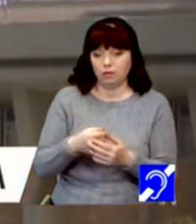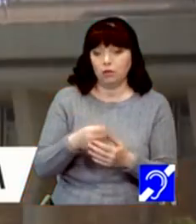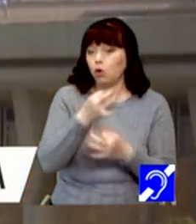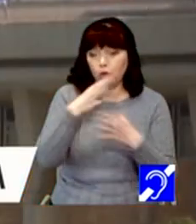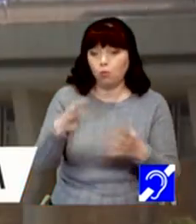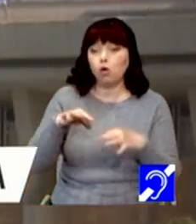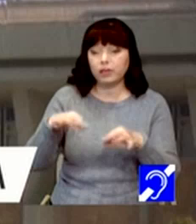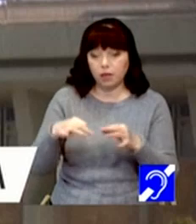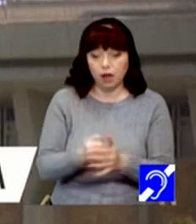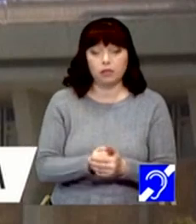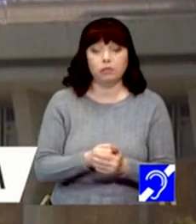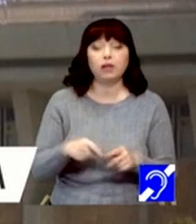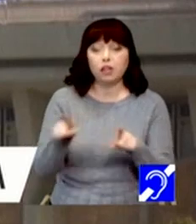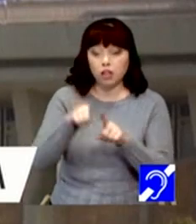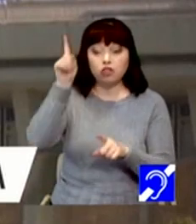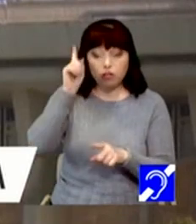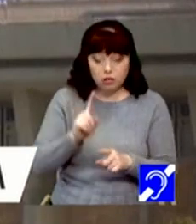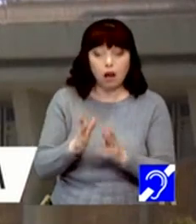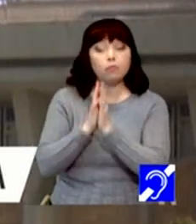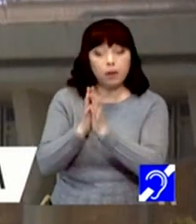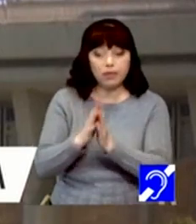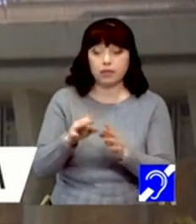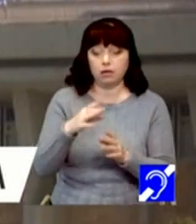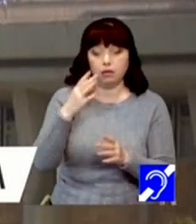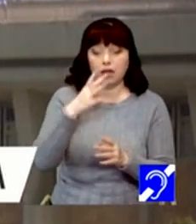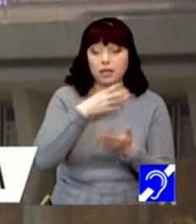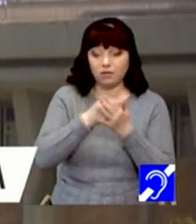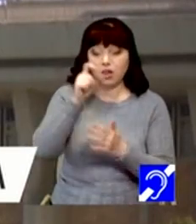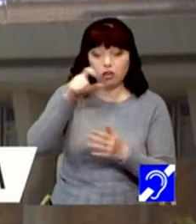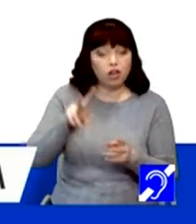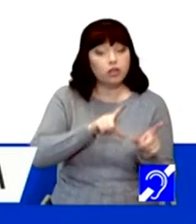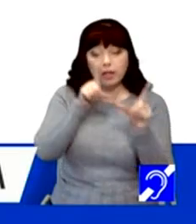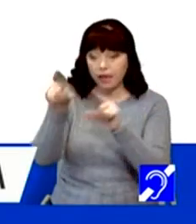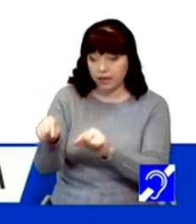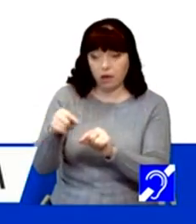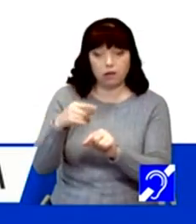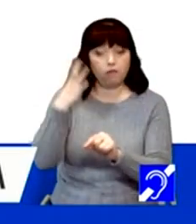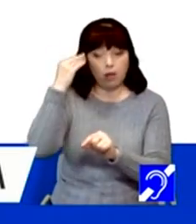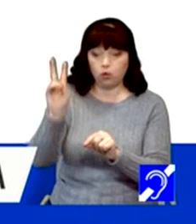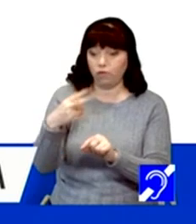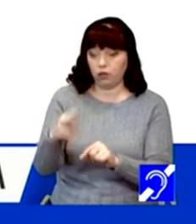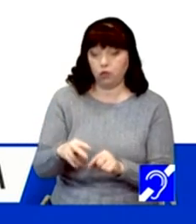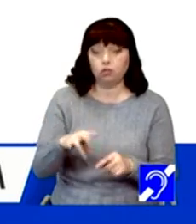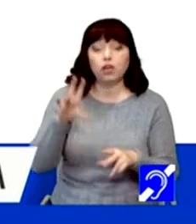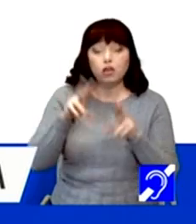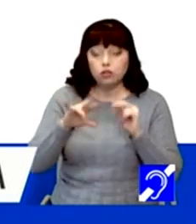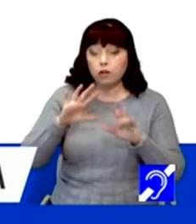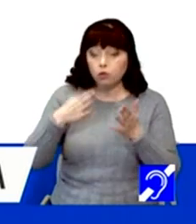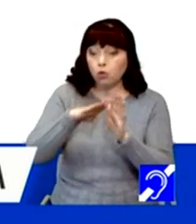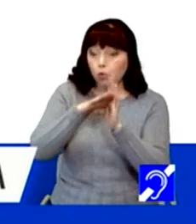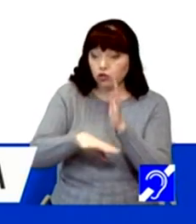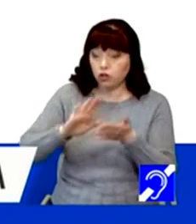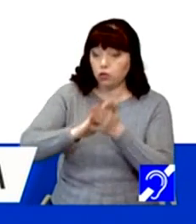și Da Alo are o comandat cetățenilor să se evite călătoriile în estul Republicii Moldova din cauza deteriorării situației de securitate